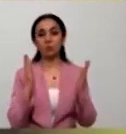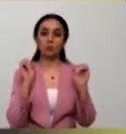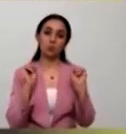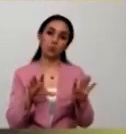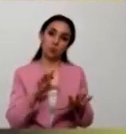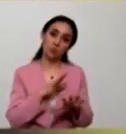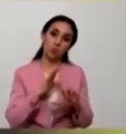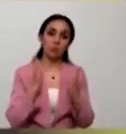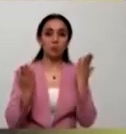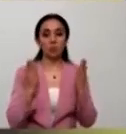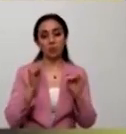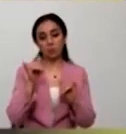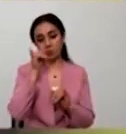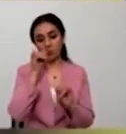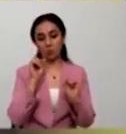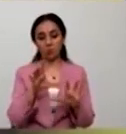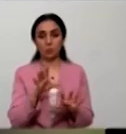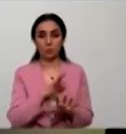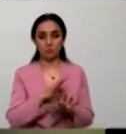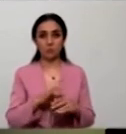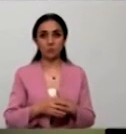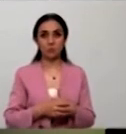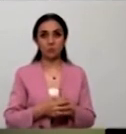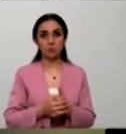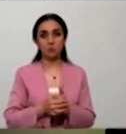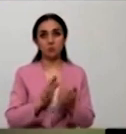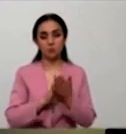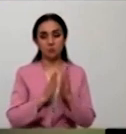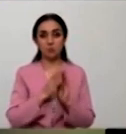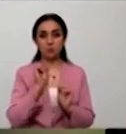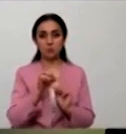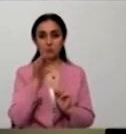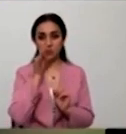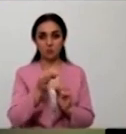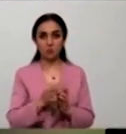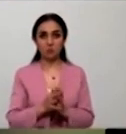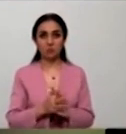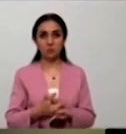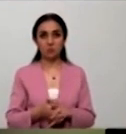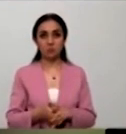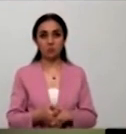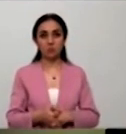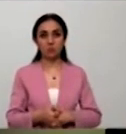mumkin, ro'y bermasligi ham mumkin bo'lgan hodisaga aytiladi.